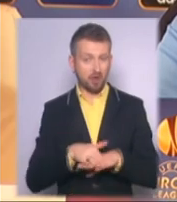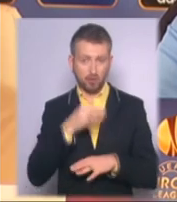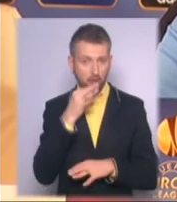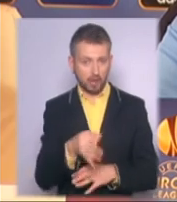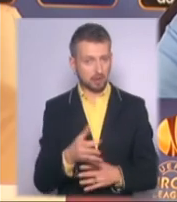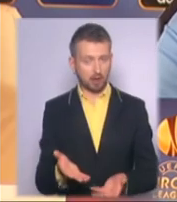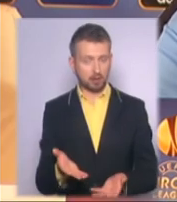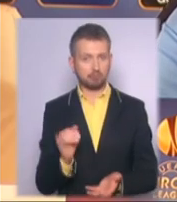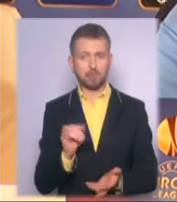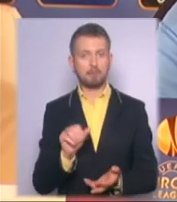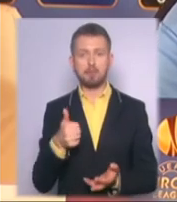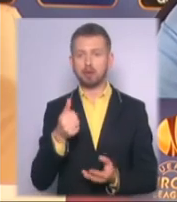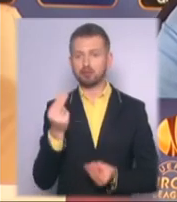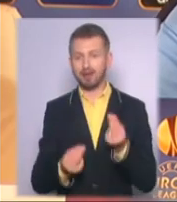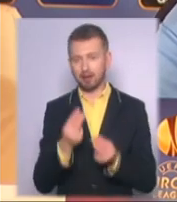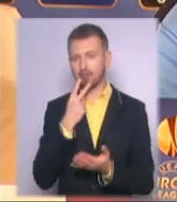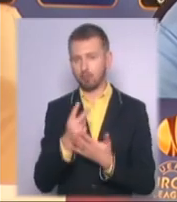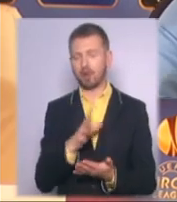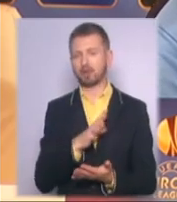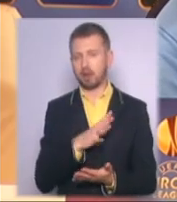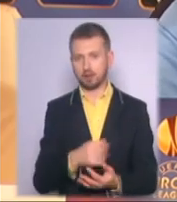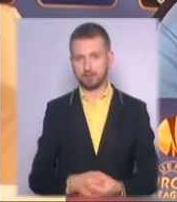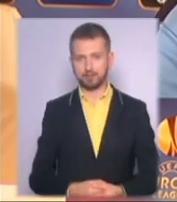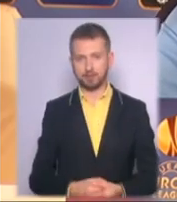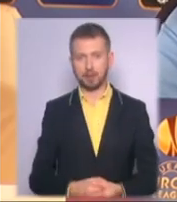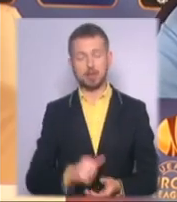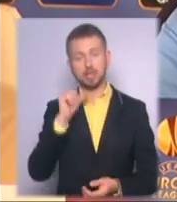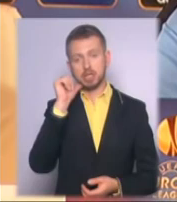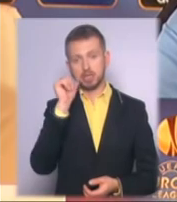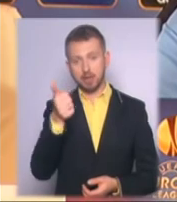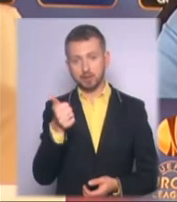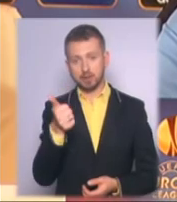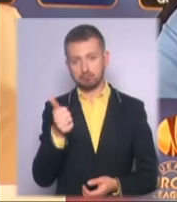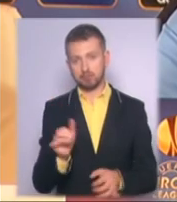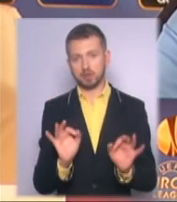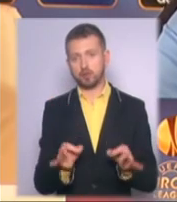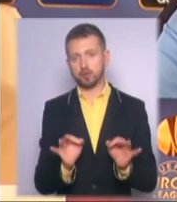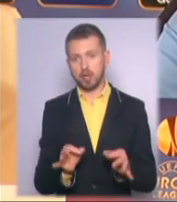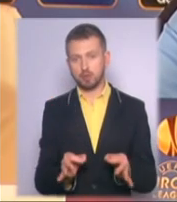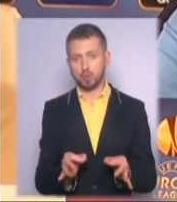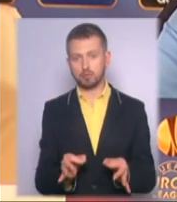сказати. І перша гра то показала. Завтра, звичайно,